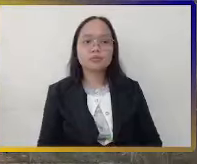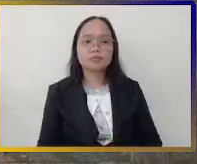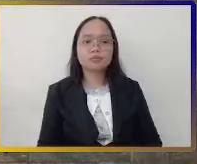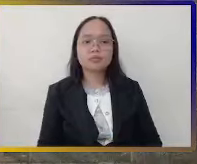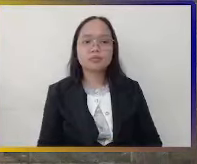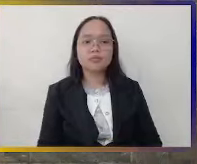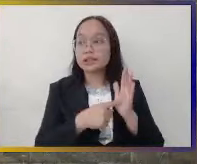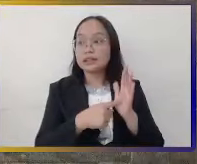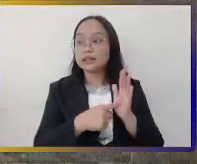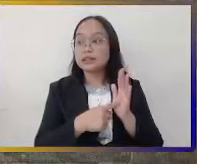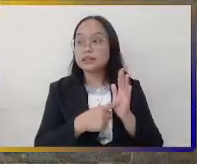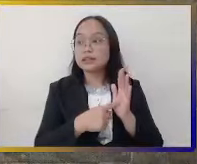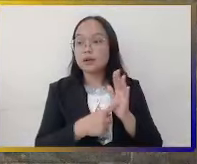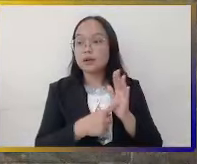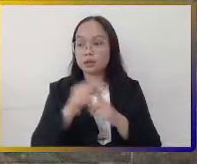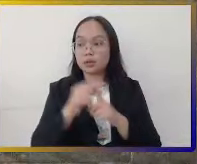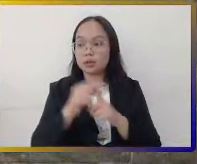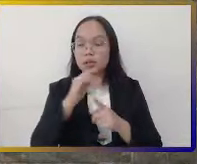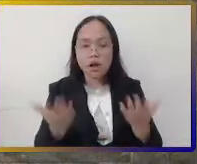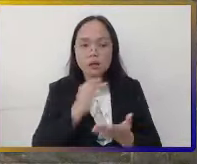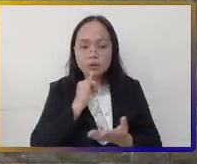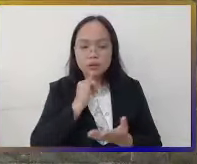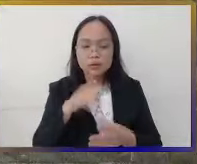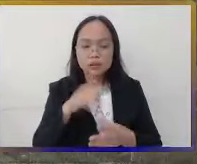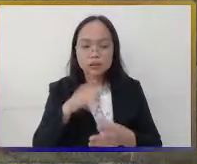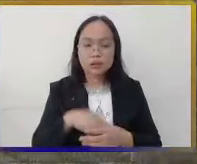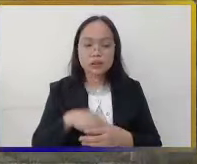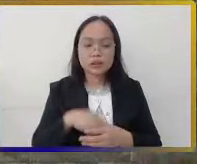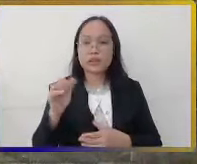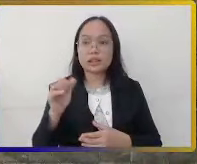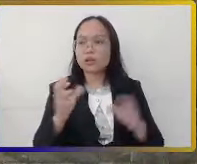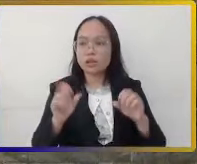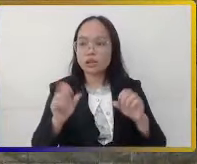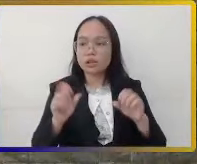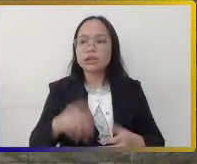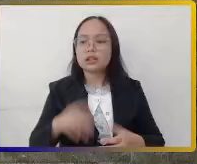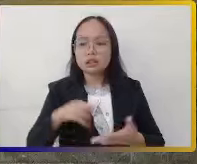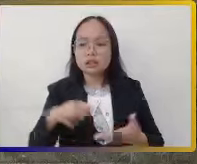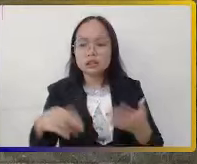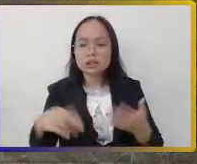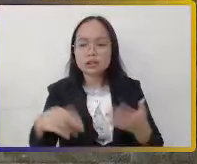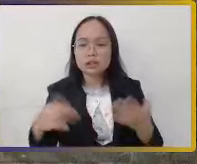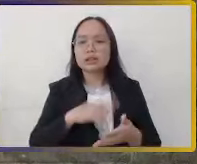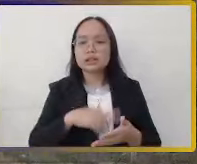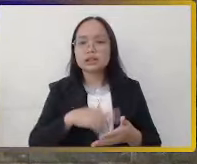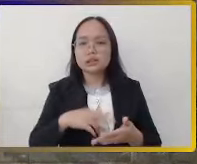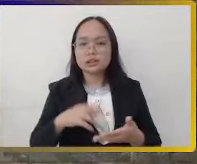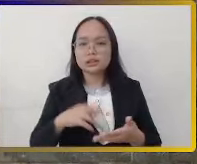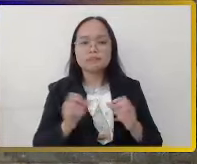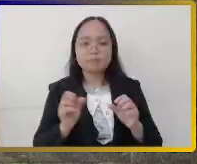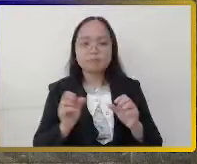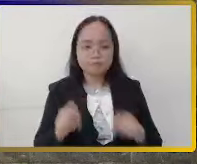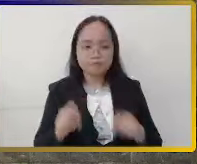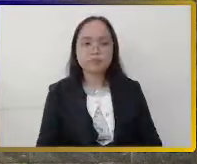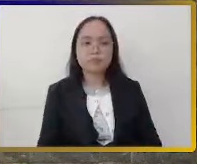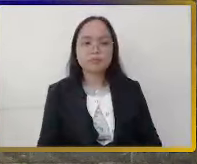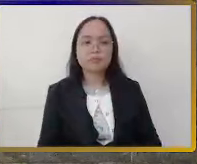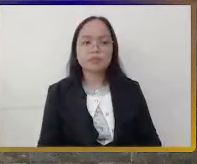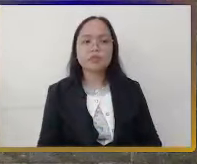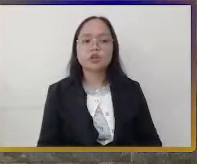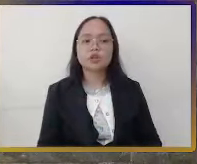this passage right here in the book of Jeremiah, you can read it and read it, reread it, and reread it, and reread it. Huwag